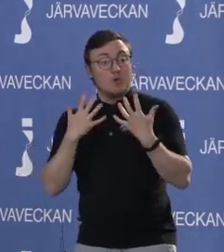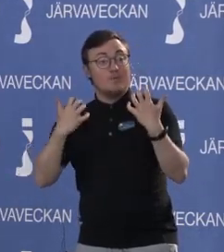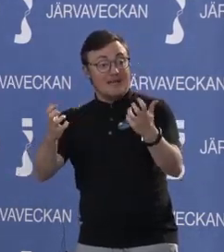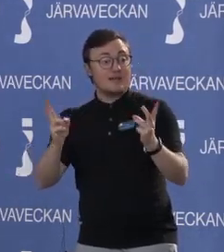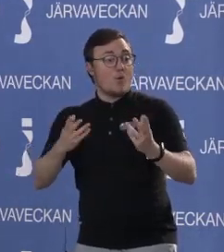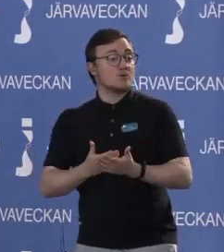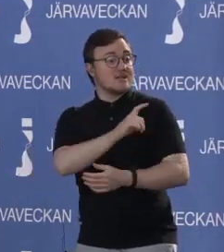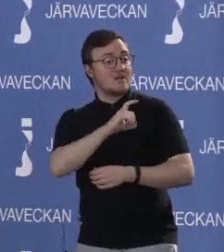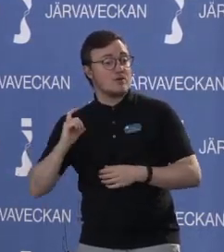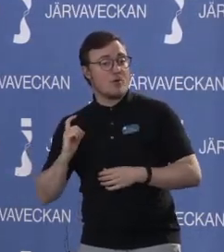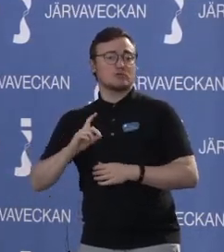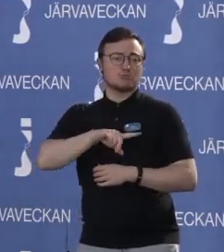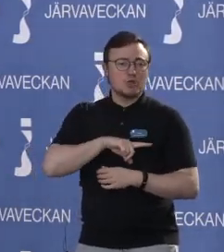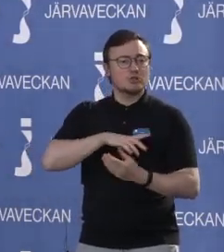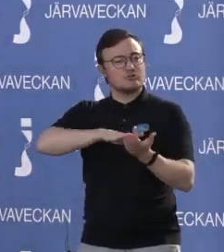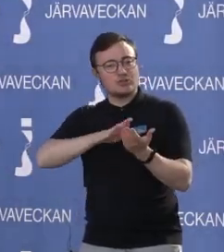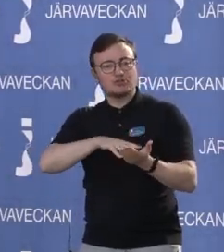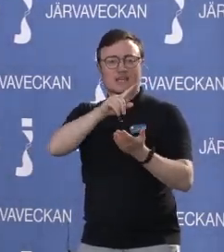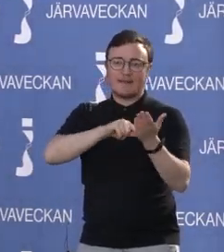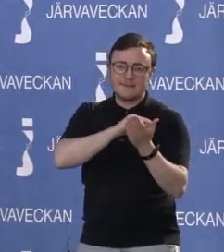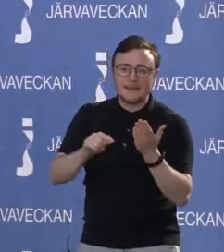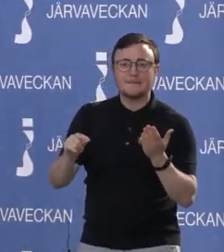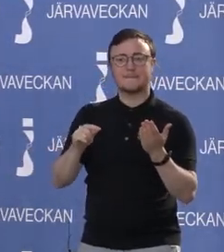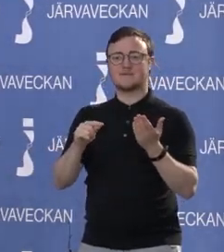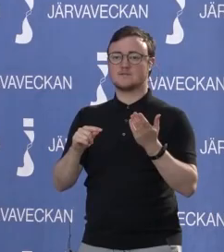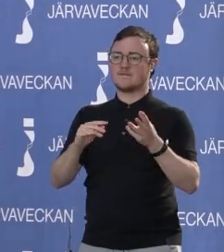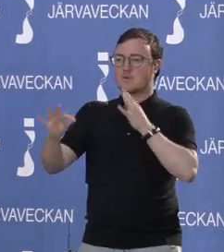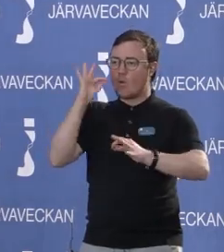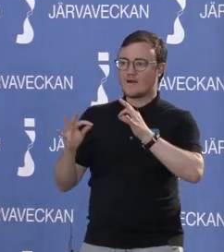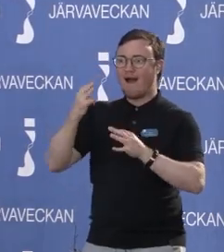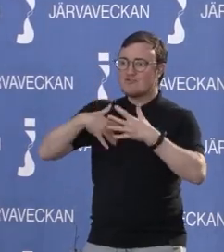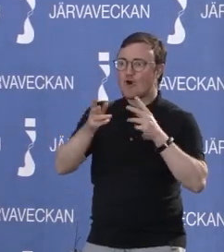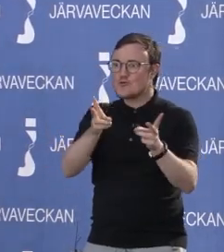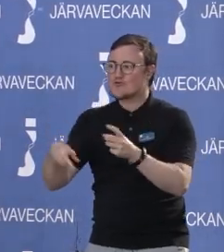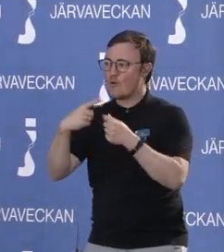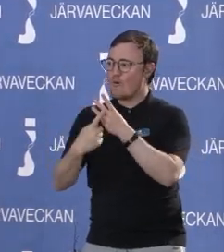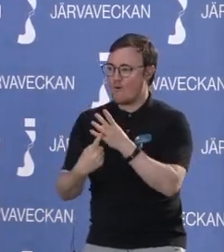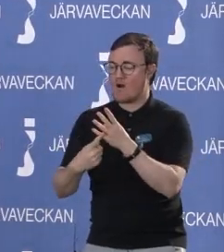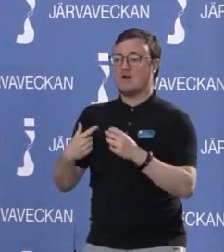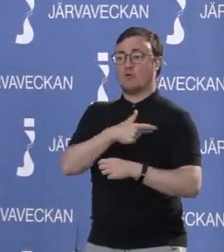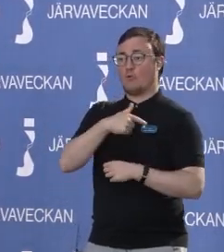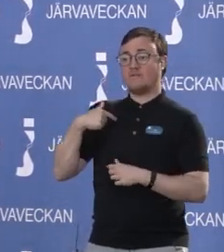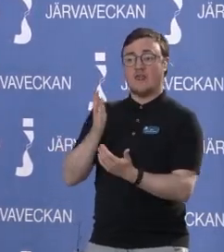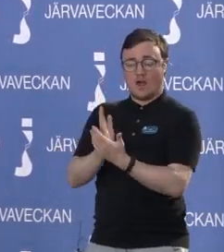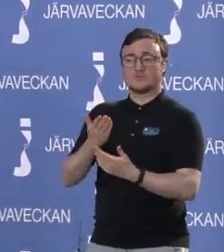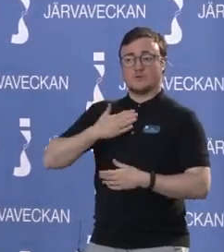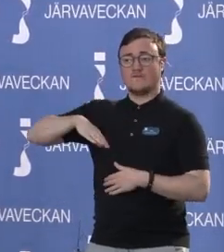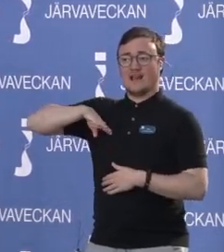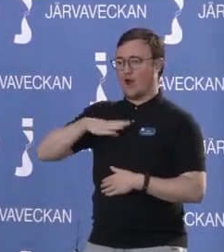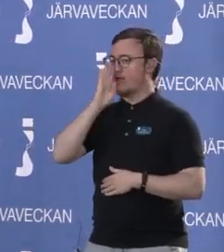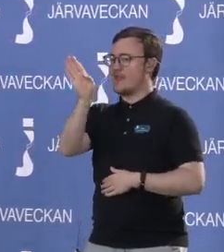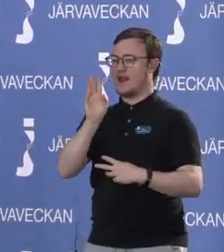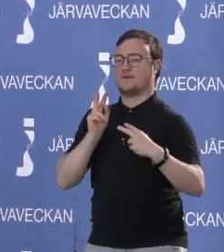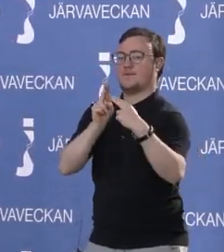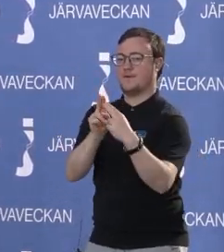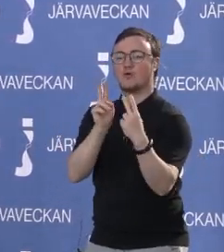Vi får ju jättemycket både så här tips och efterfrågningar. Och vi är ju måna om att ha en direkt relation med publiken.